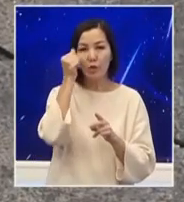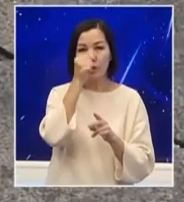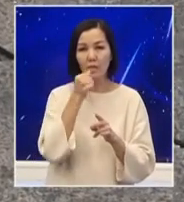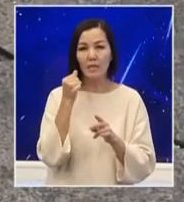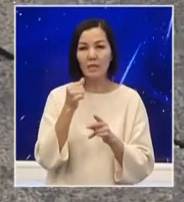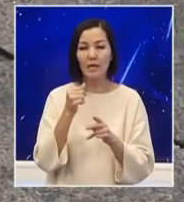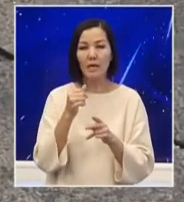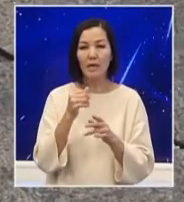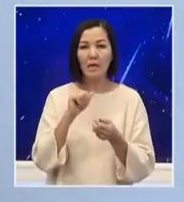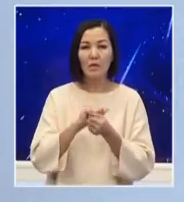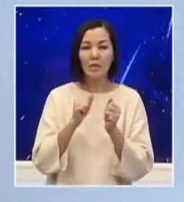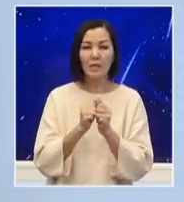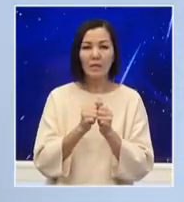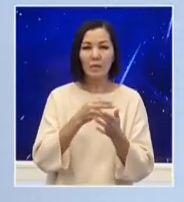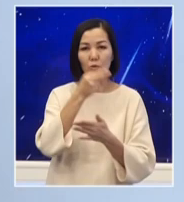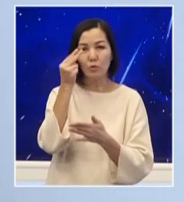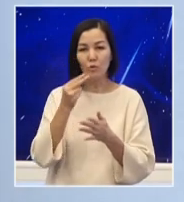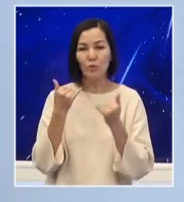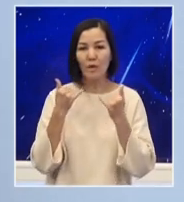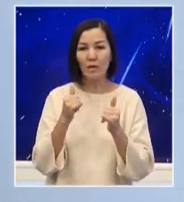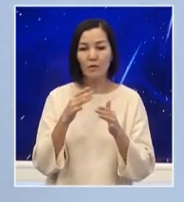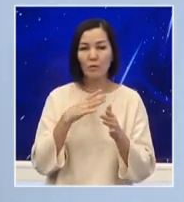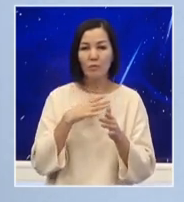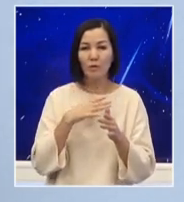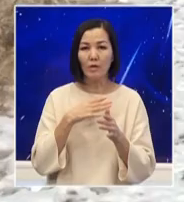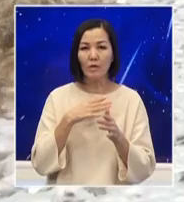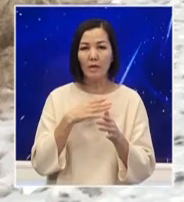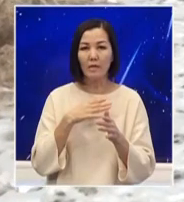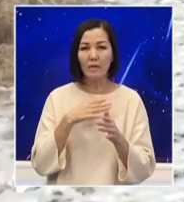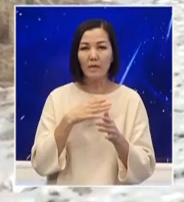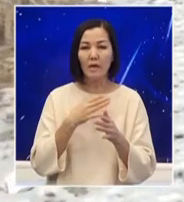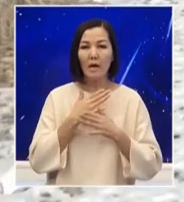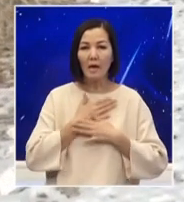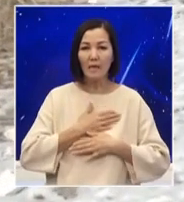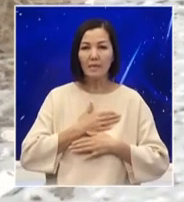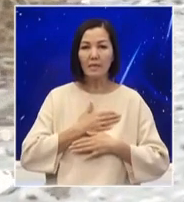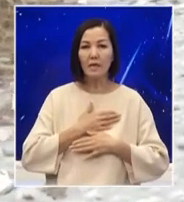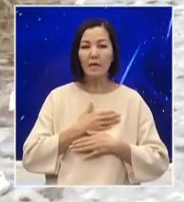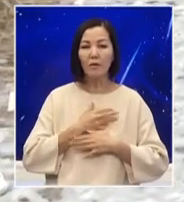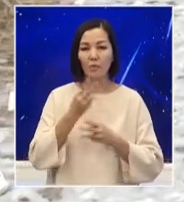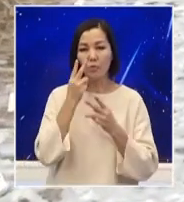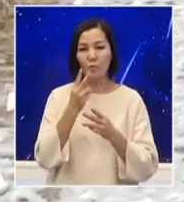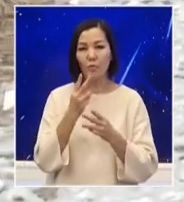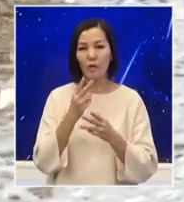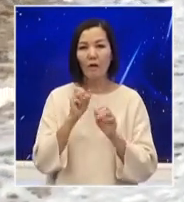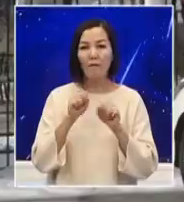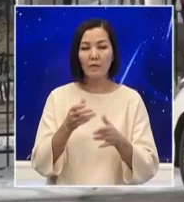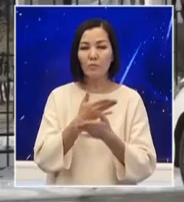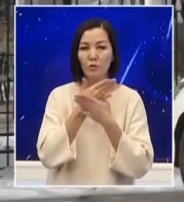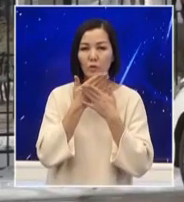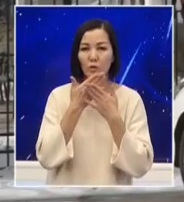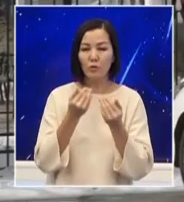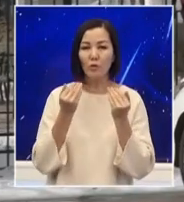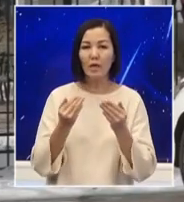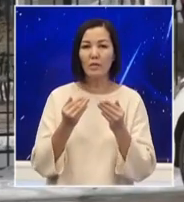қонақтар жартас суреттерінің ғажабына тәнті болғанмен жата жастанып асықпай аялдауға мүмкіндіктері болмайтын. Енді міне еңселі